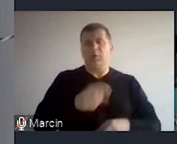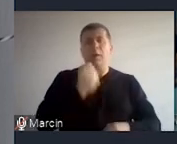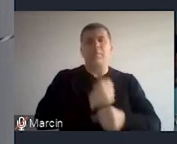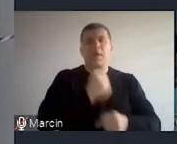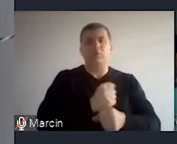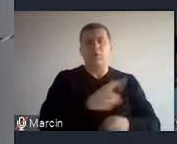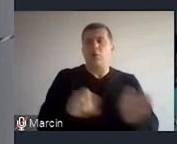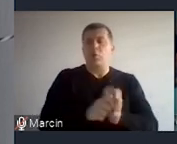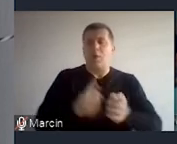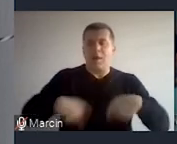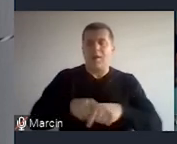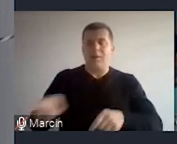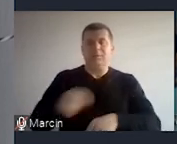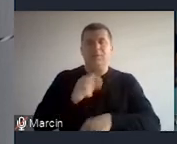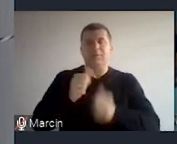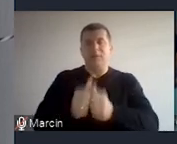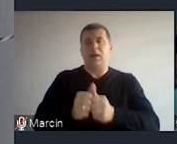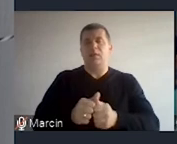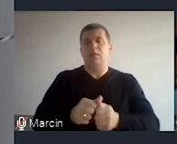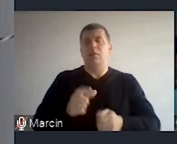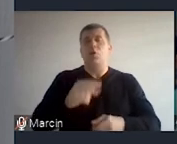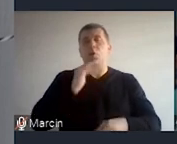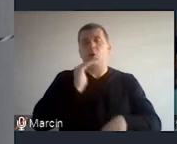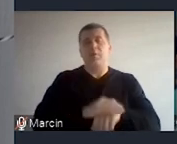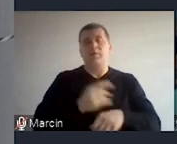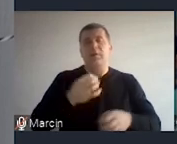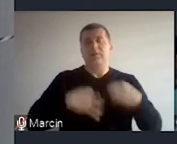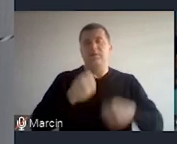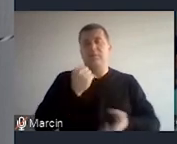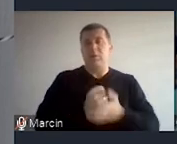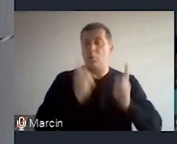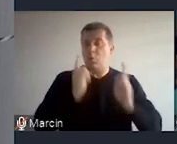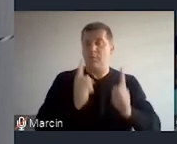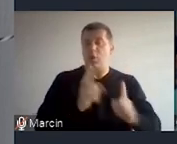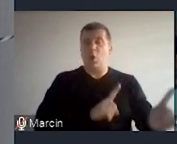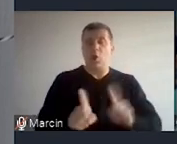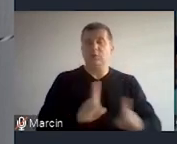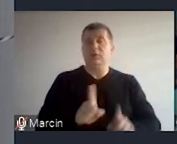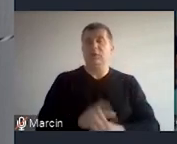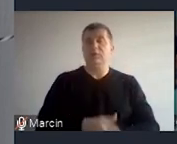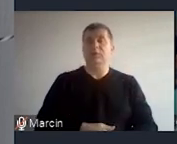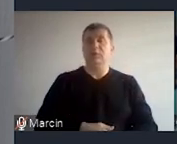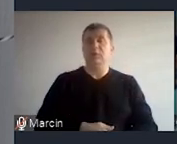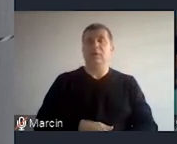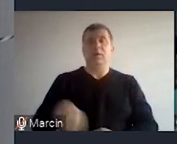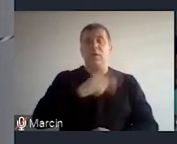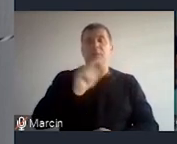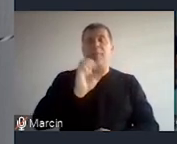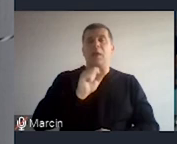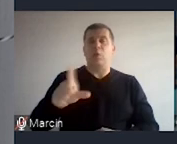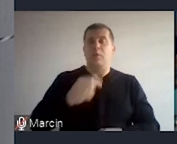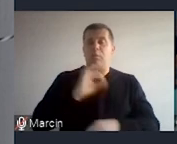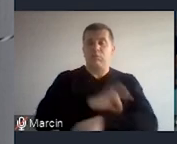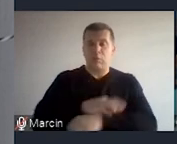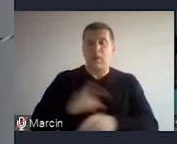do realizacji zadań w ramach projektu na podstawie stosunku cywilnoprawnego. Uwaga, oznacza to zarówno personelu projektu, jak i